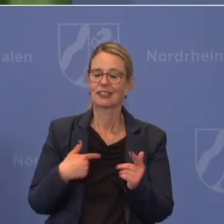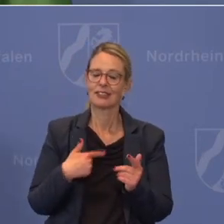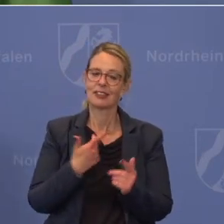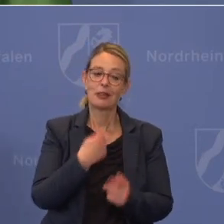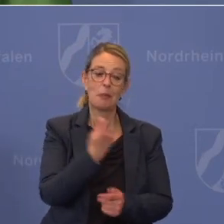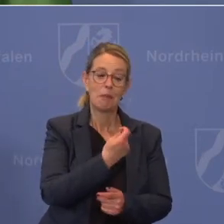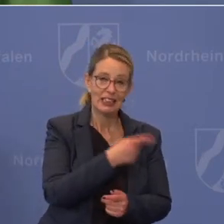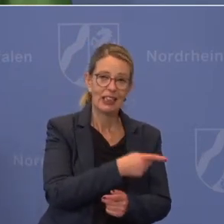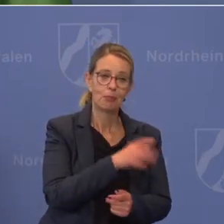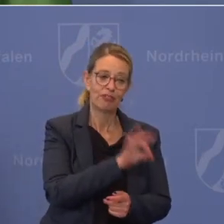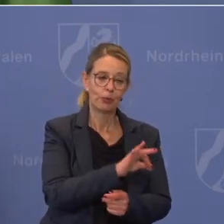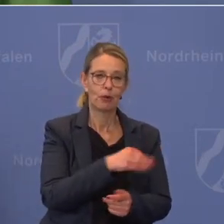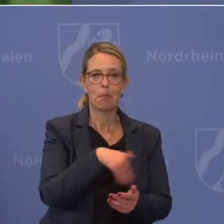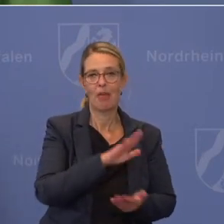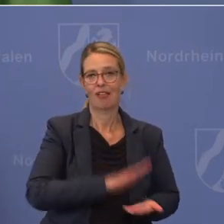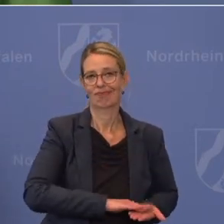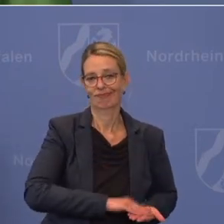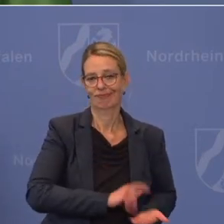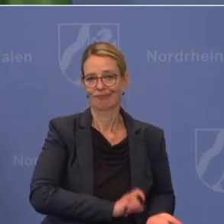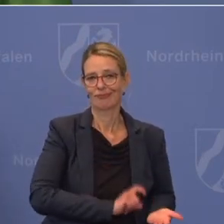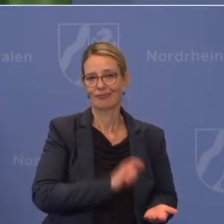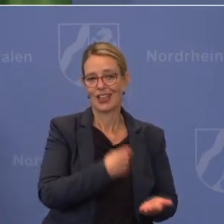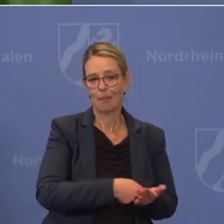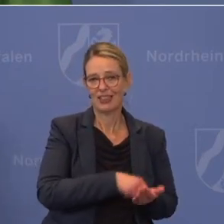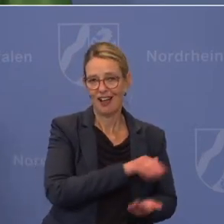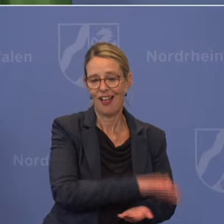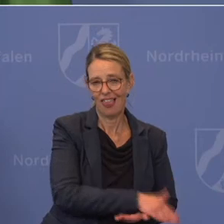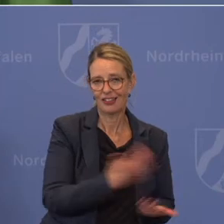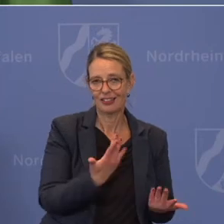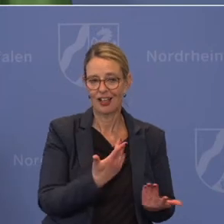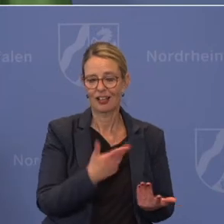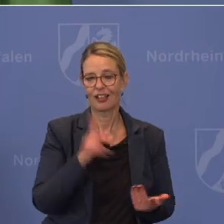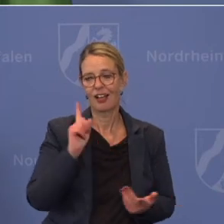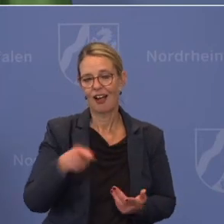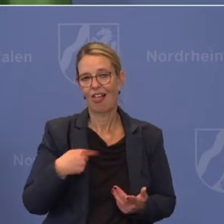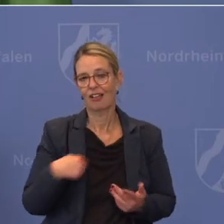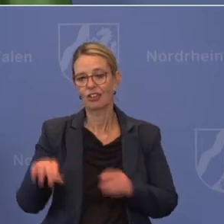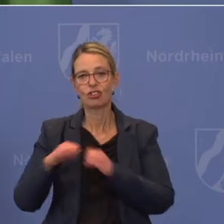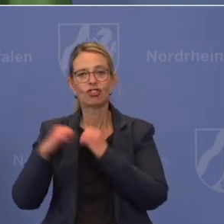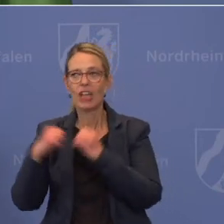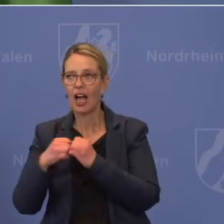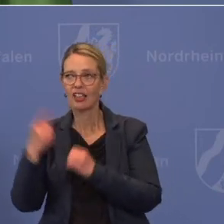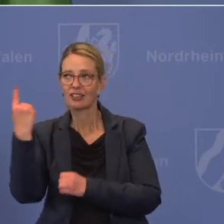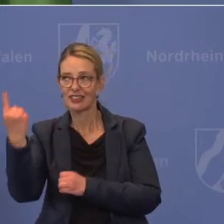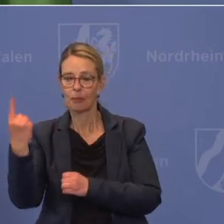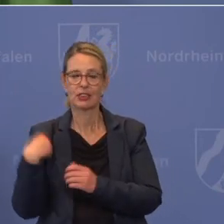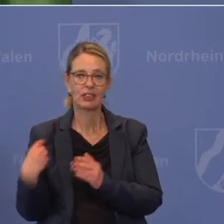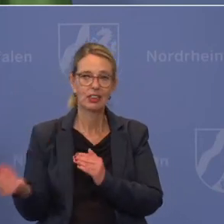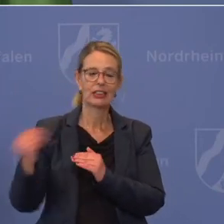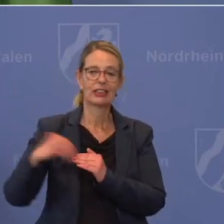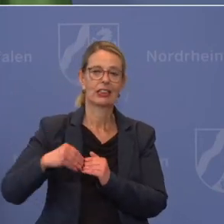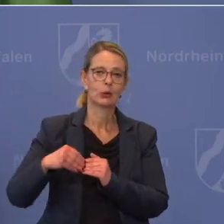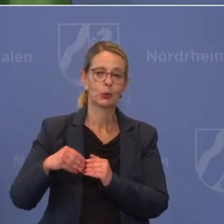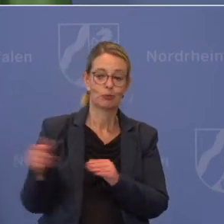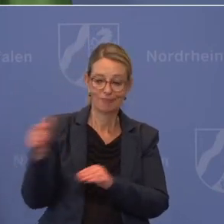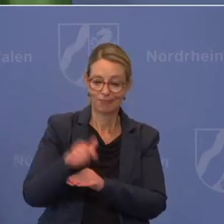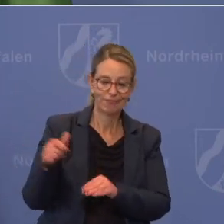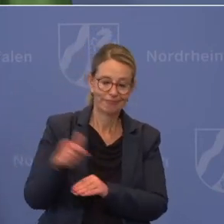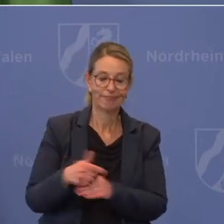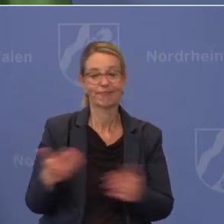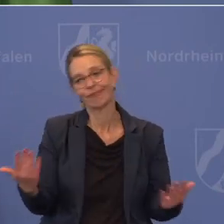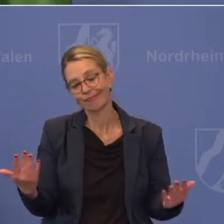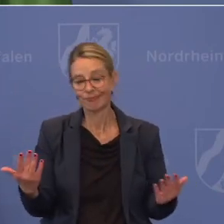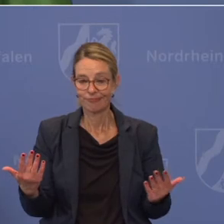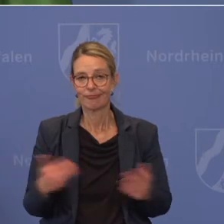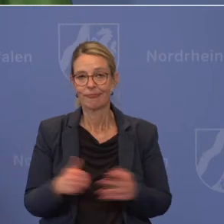zusätzlicher Liquidität versorgen können, ohne dass es den Staat zusätzliche Mittel gekostet hätte.